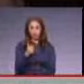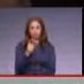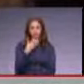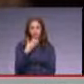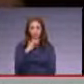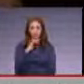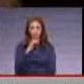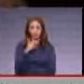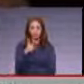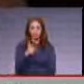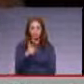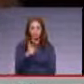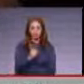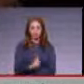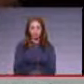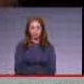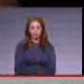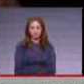ازاي